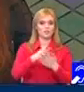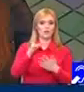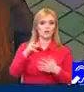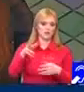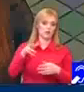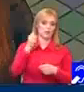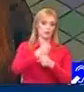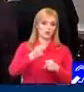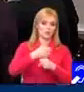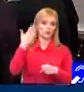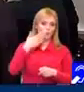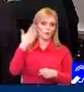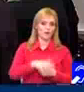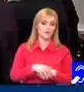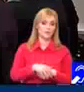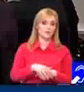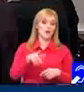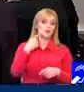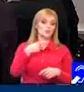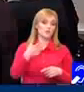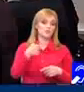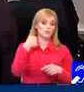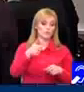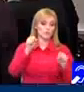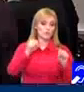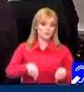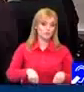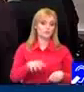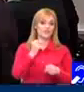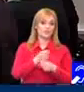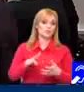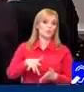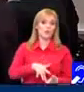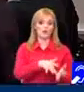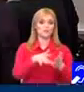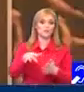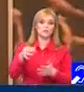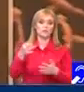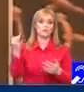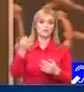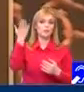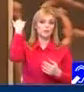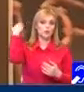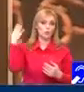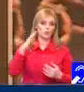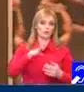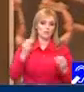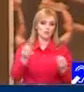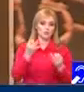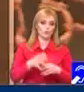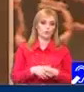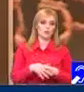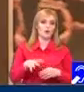români. Organizatorii caravanei susțin că aceasta este un bun prilej de a face o călătorie în trecutul istoric și de a aduce în fața